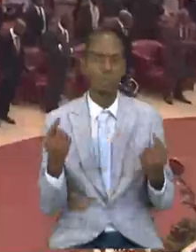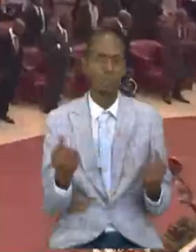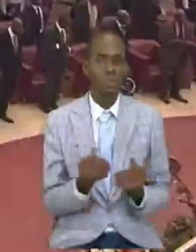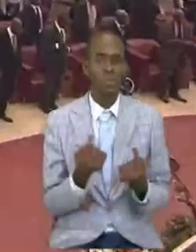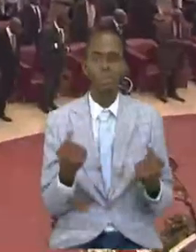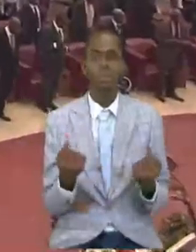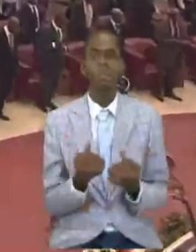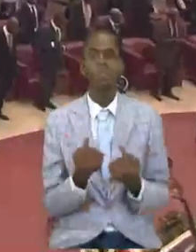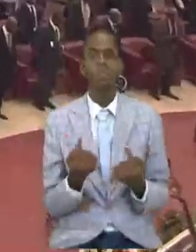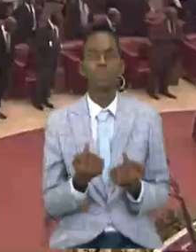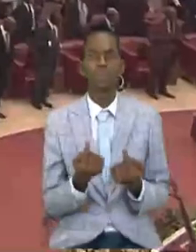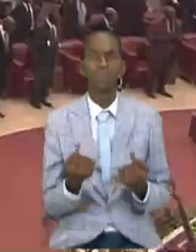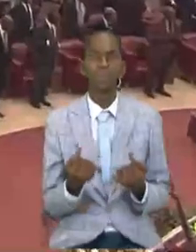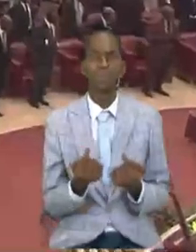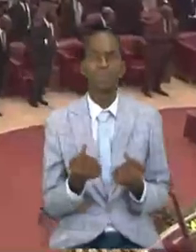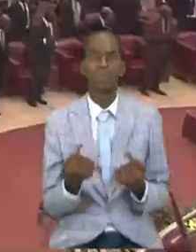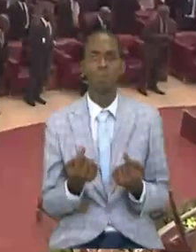pas de péché,